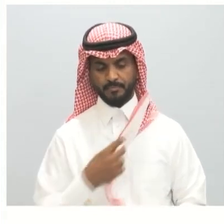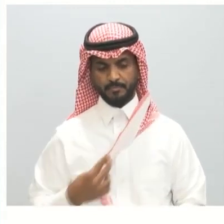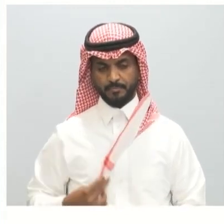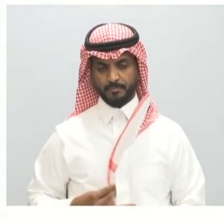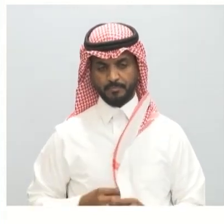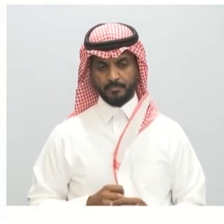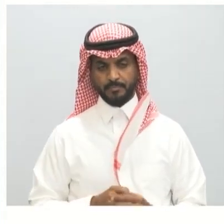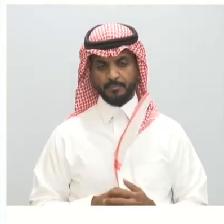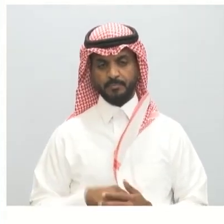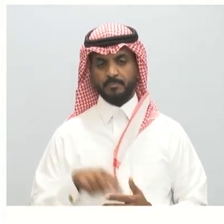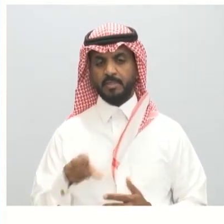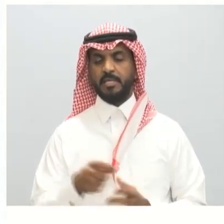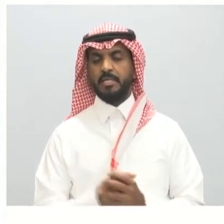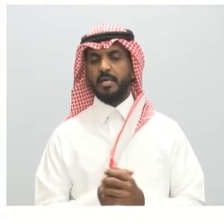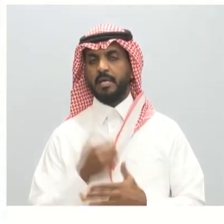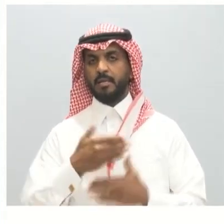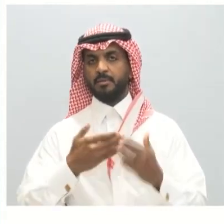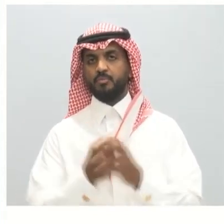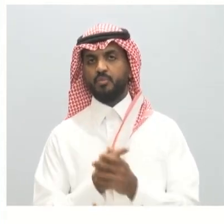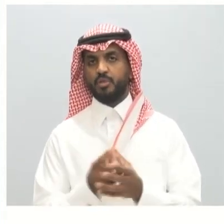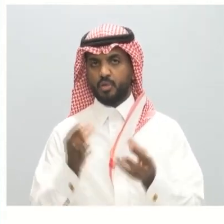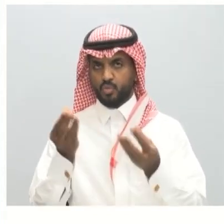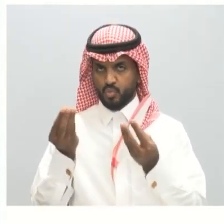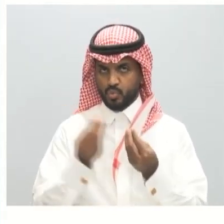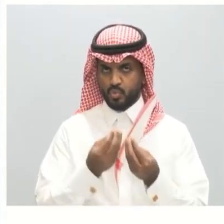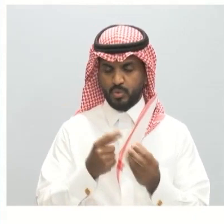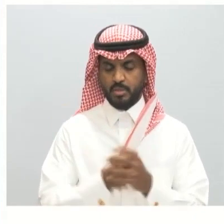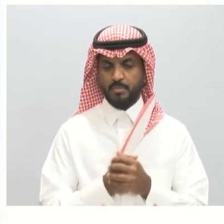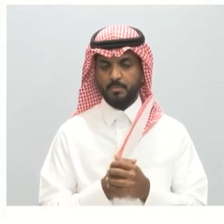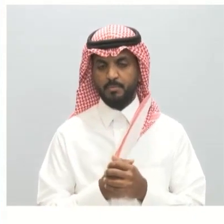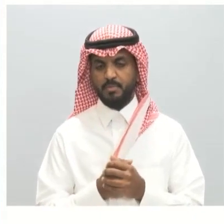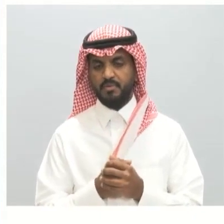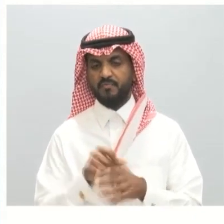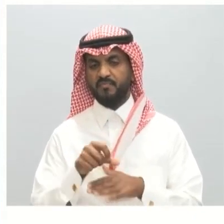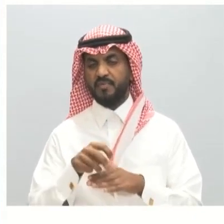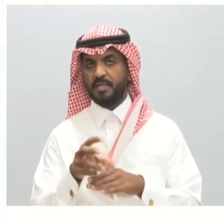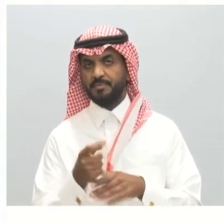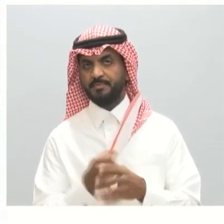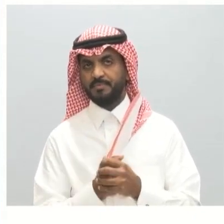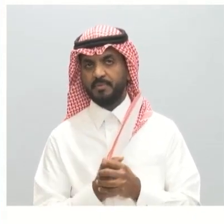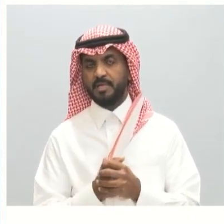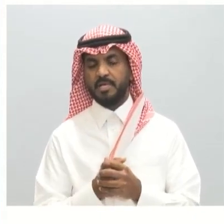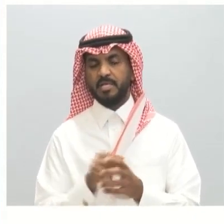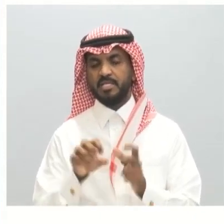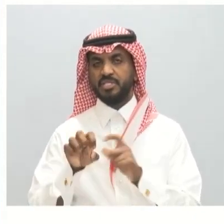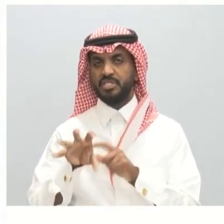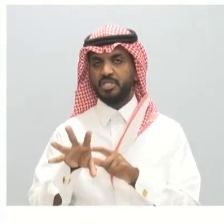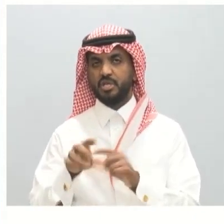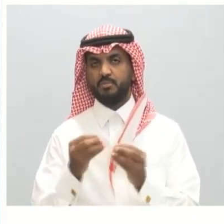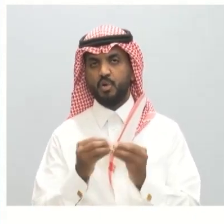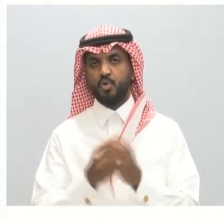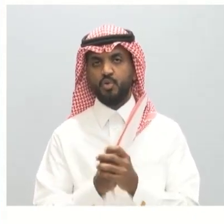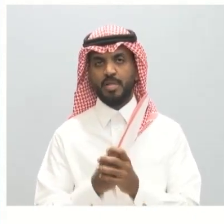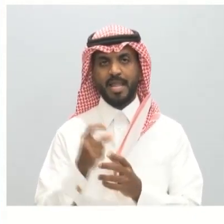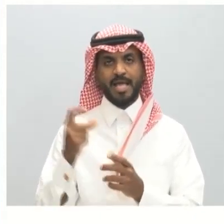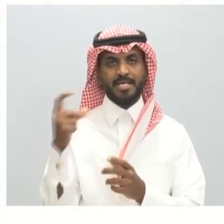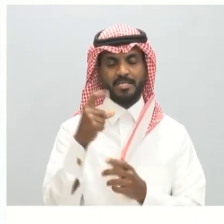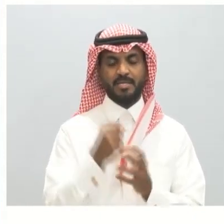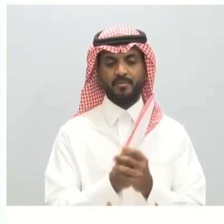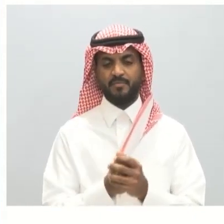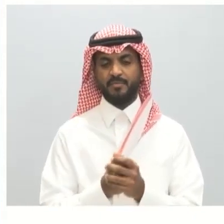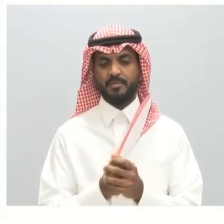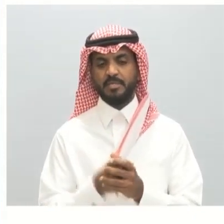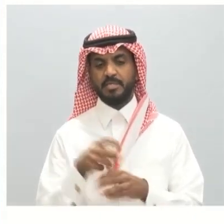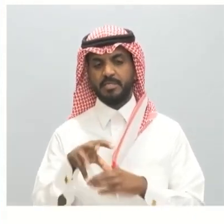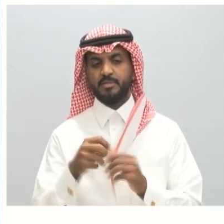ولدينا لبنتين يمكننا الحصول عليهما من فئه لبنات الاستشعار باللون الازرق الفاتح في قسم